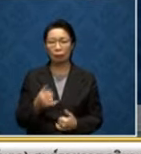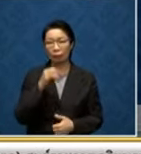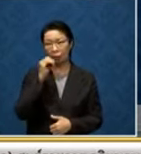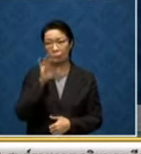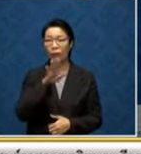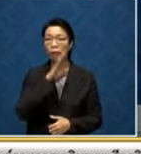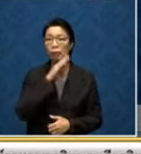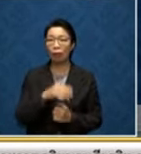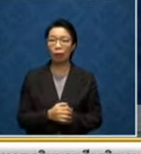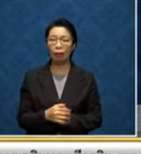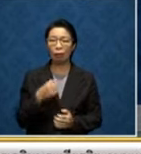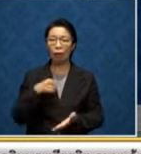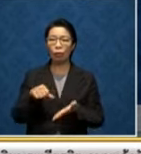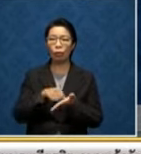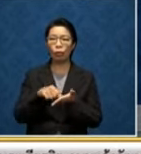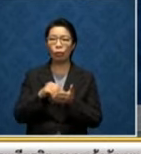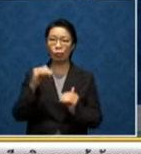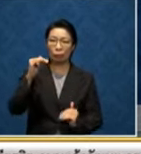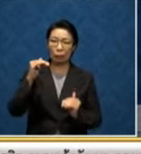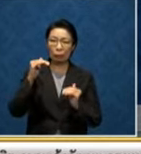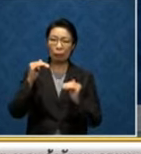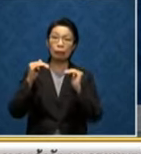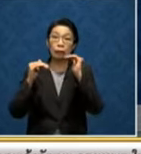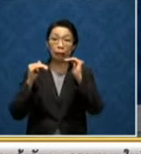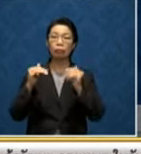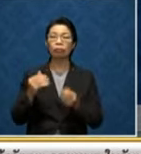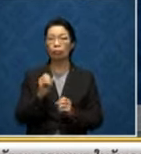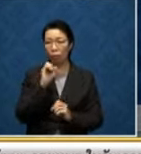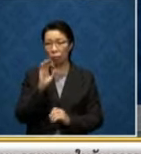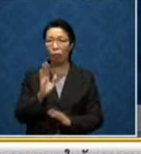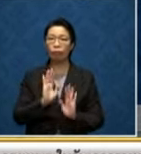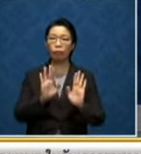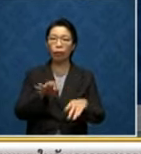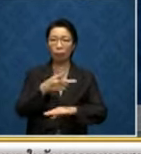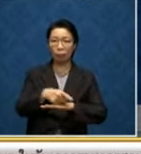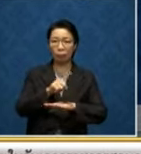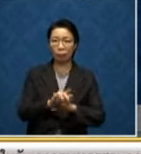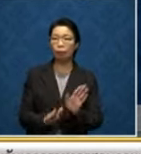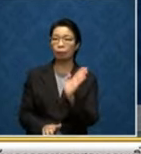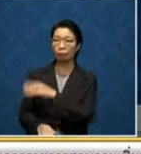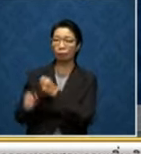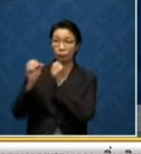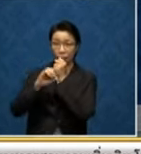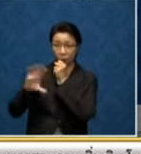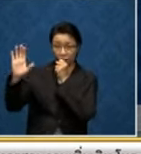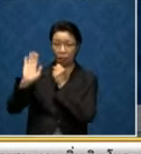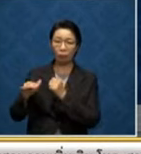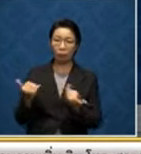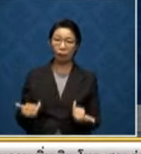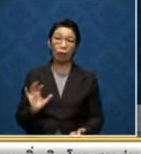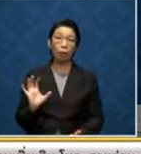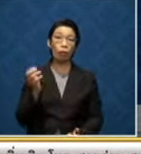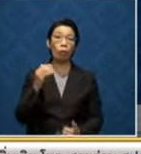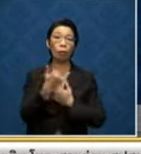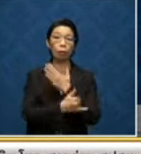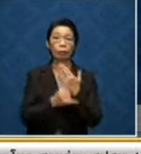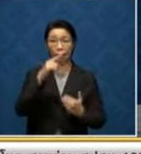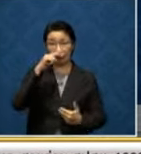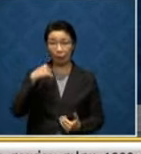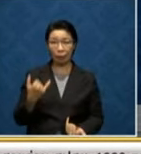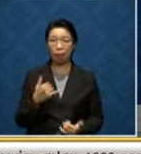เพื่อลดความเหลื่อมล้ำในแต่ละพื้นที่อยากเรียนท่านประธานสภาผ่านไปยังผู้ชี้แจงโลกของเรานะครับประเทศของเรา